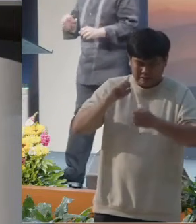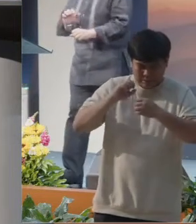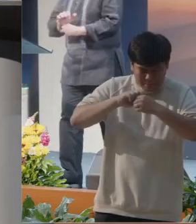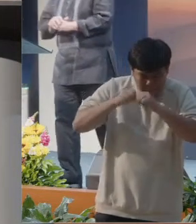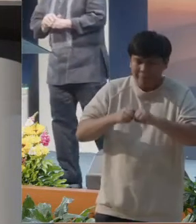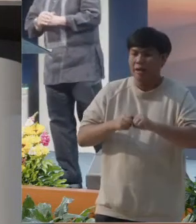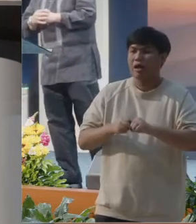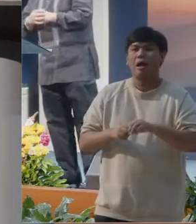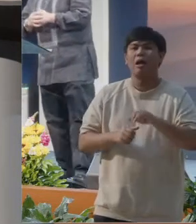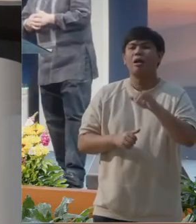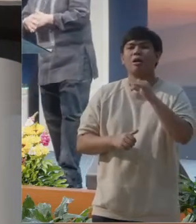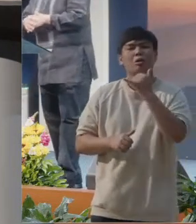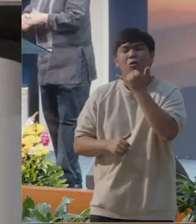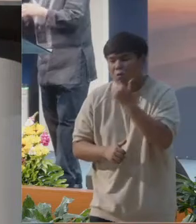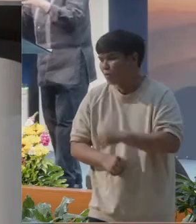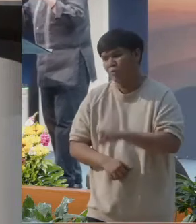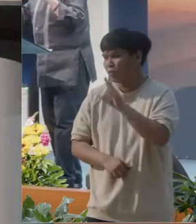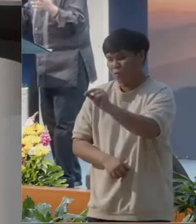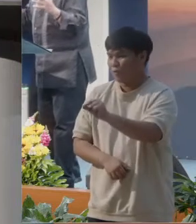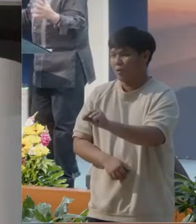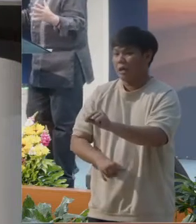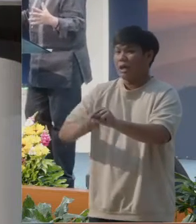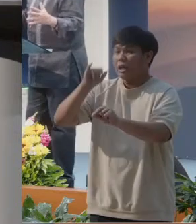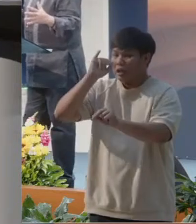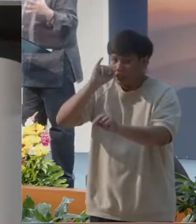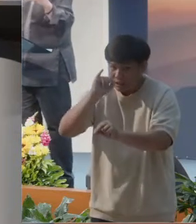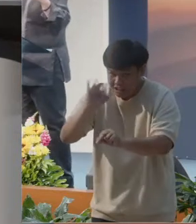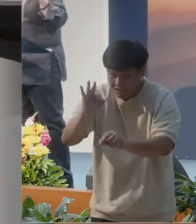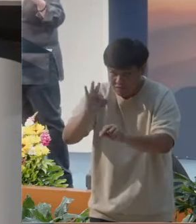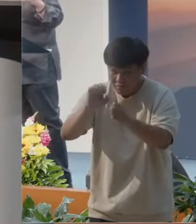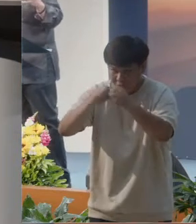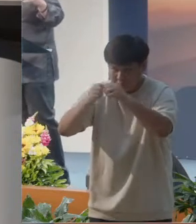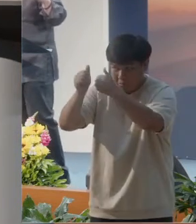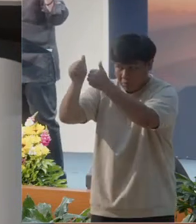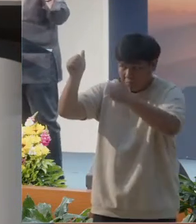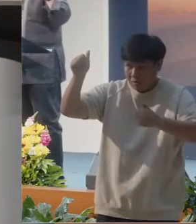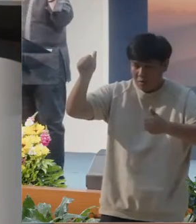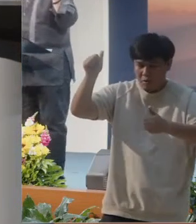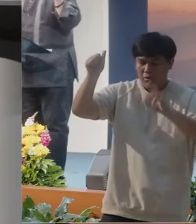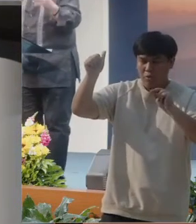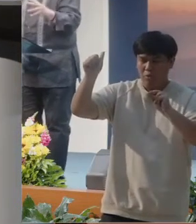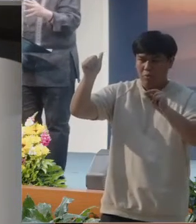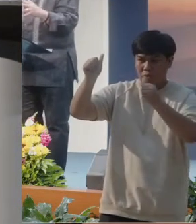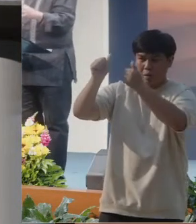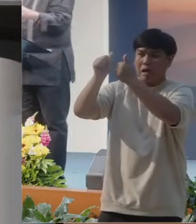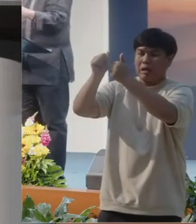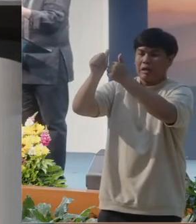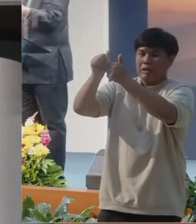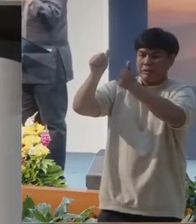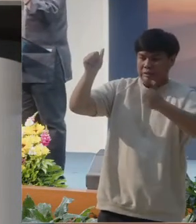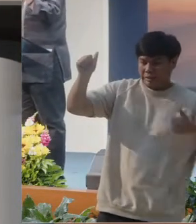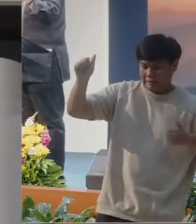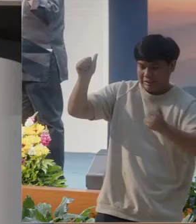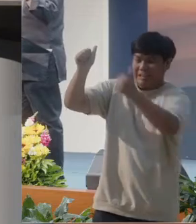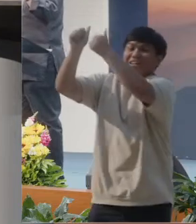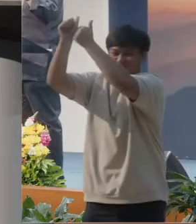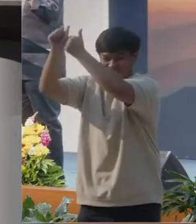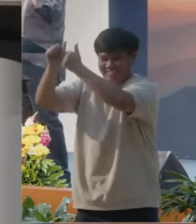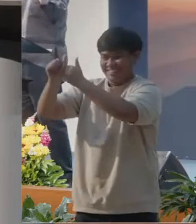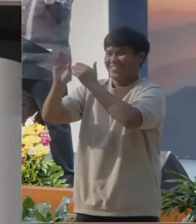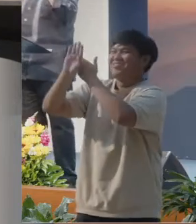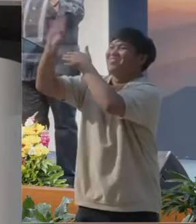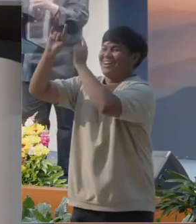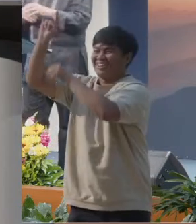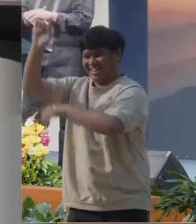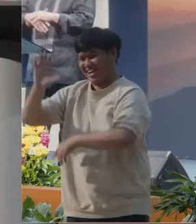Baligtad. Imbis na tayo'y lumayo, ang ating dapat gawin ay lumapit. Kung kayo man ngayon ay